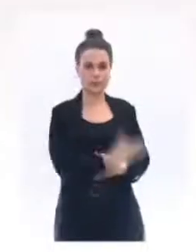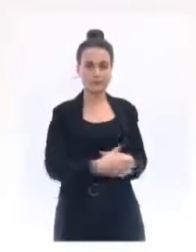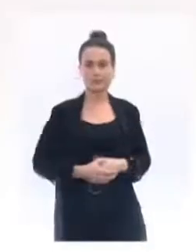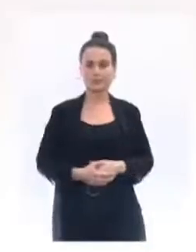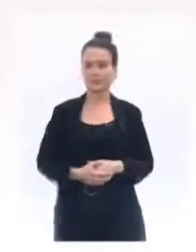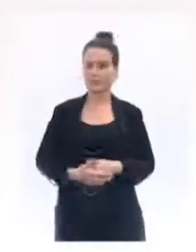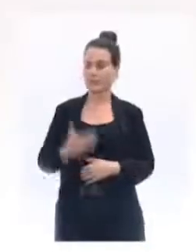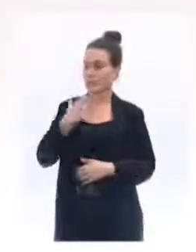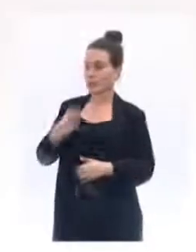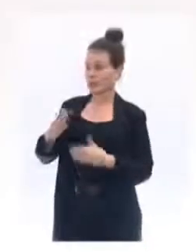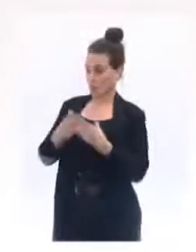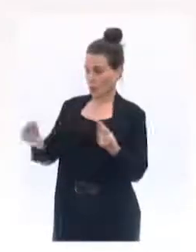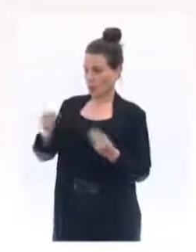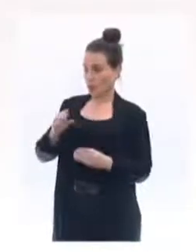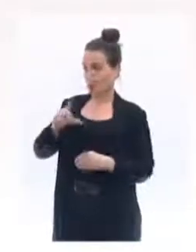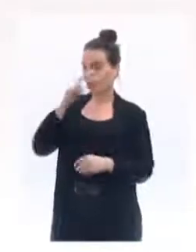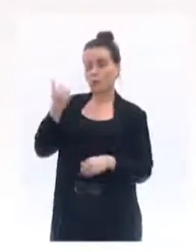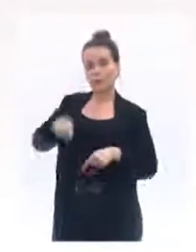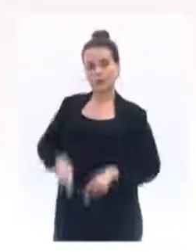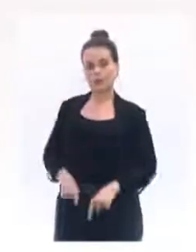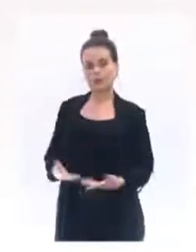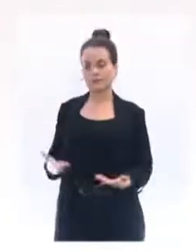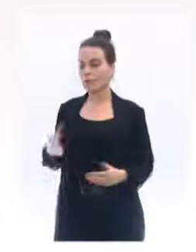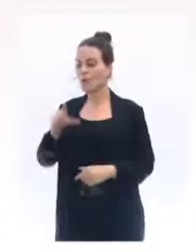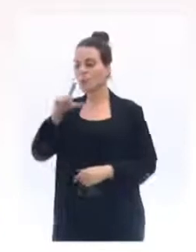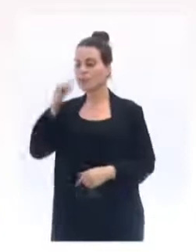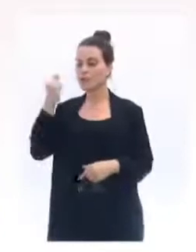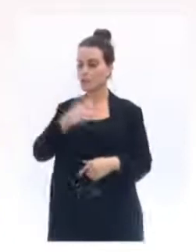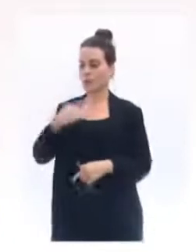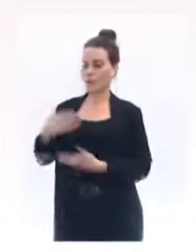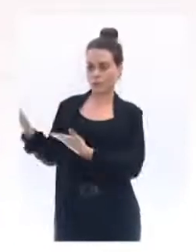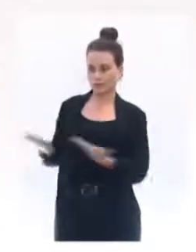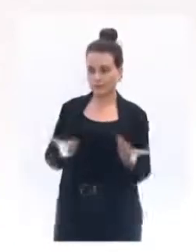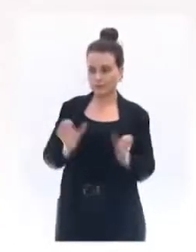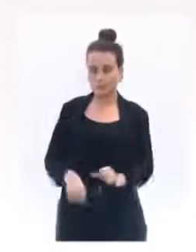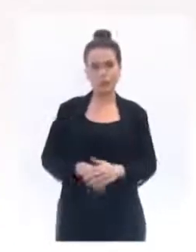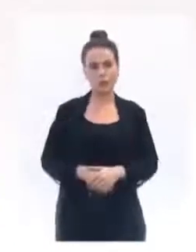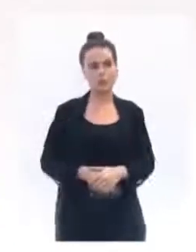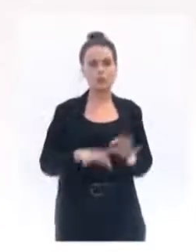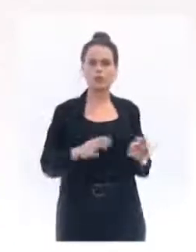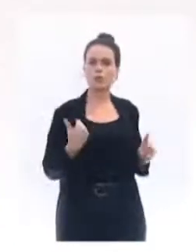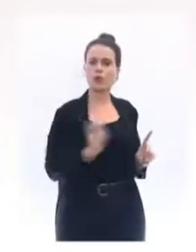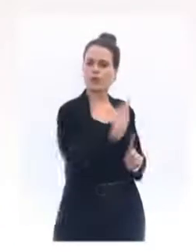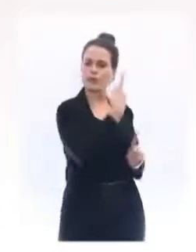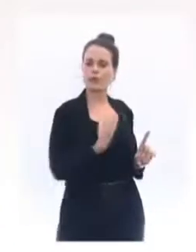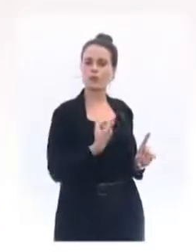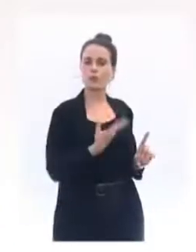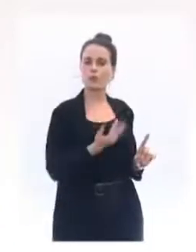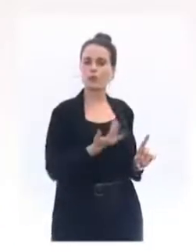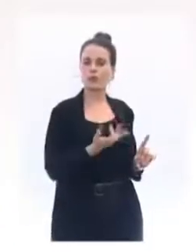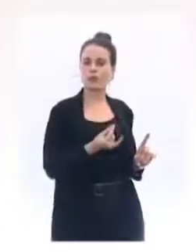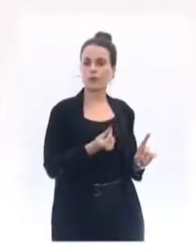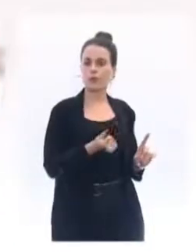monsieur le ministre invite le miz la santé à me rejoindre pendant ce temps vous m'avez posé une question sur